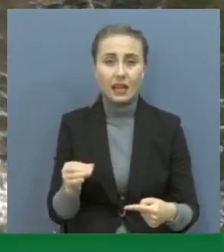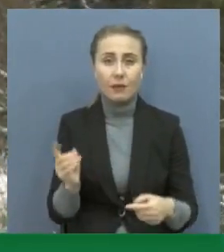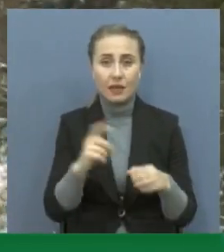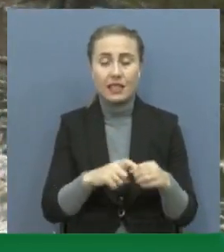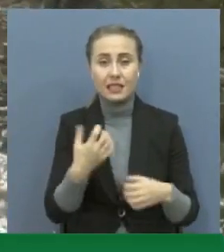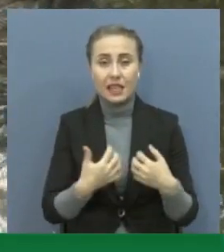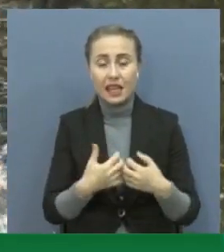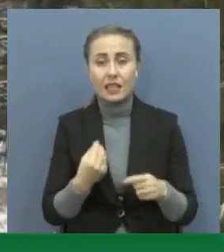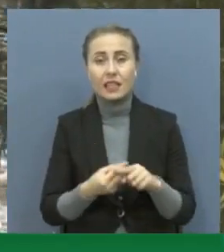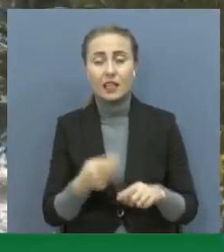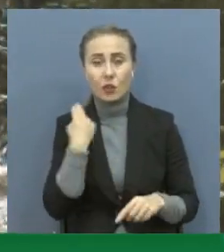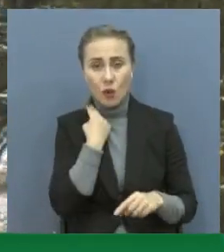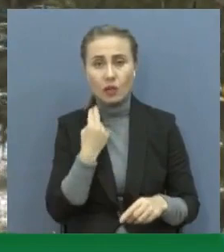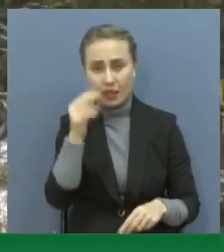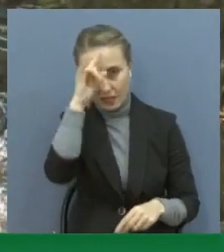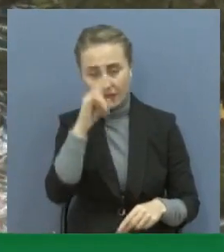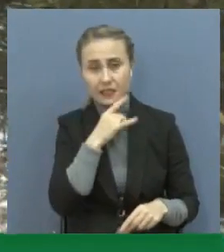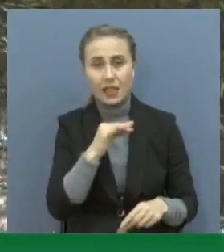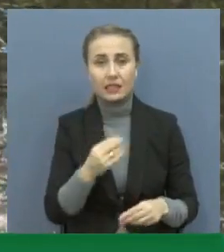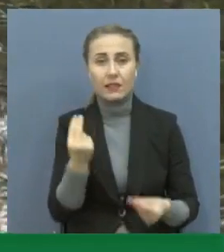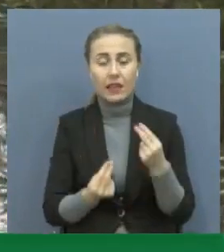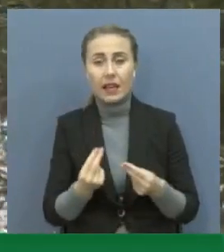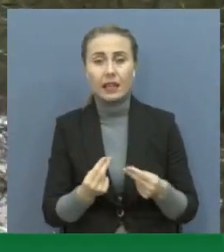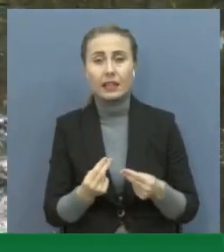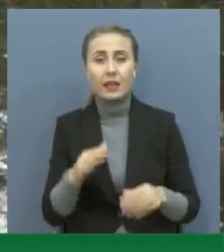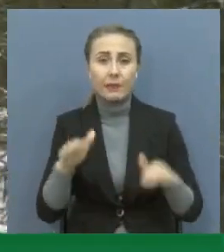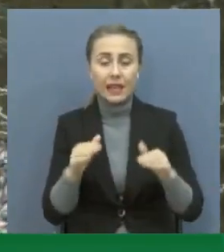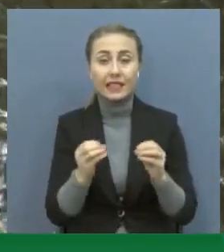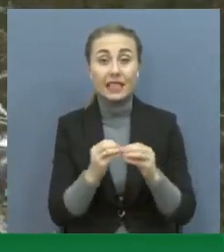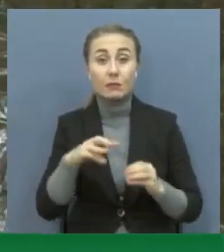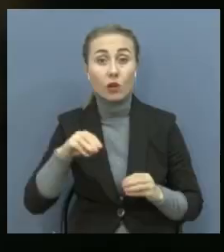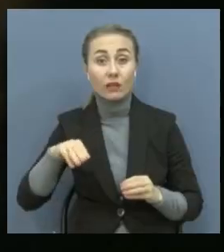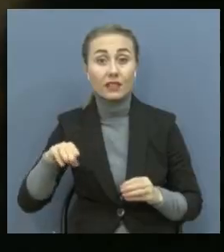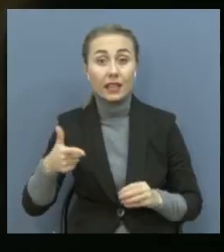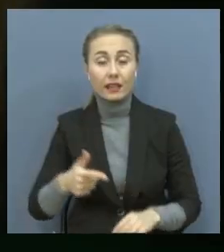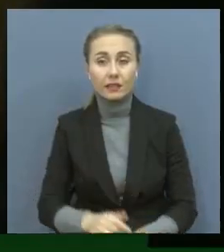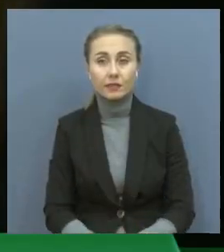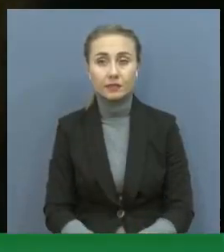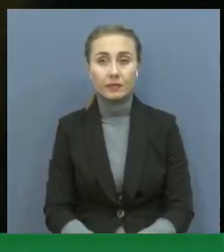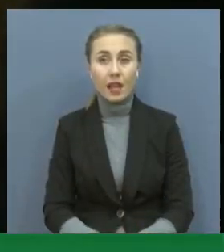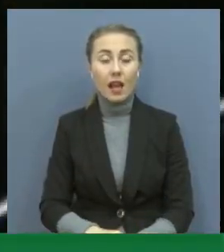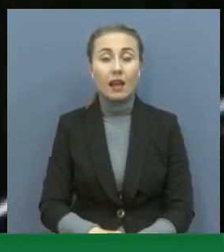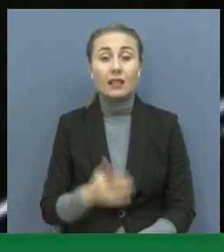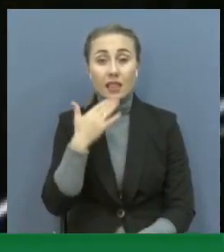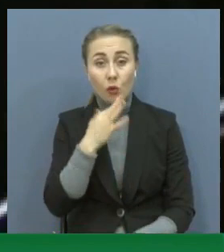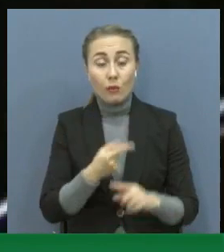средний долг казахстанского игромана колеблется в пределах 10 миллионов тенге. Зарубежные эксперты провели исследование и